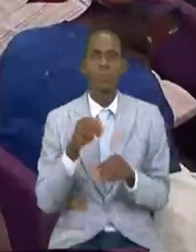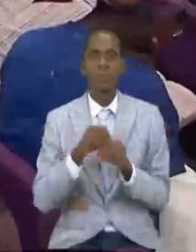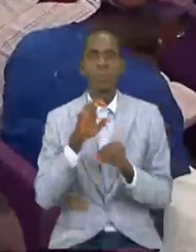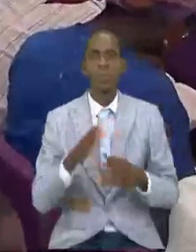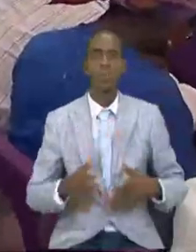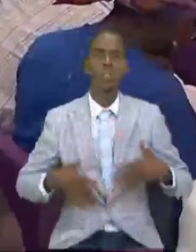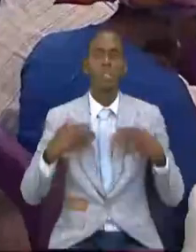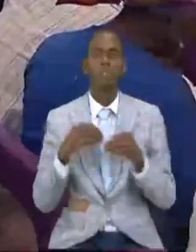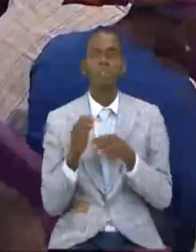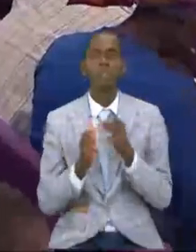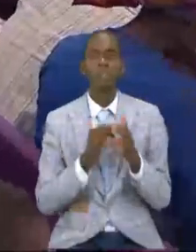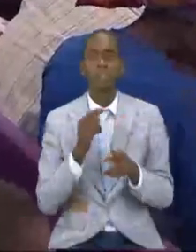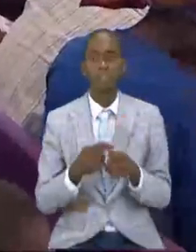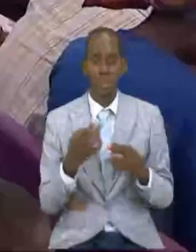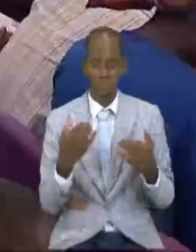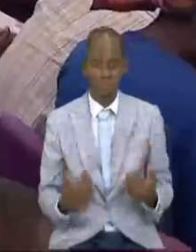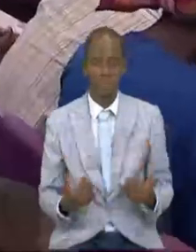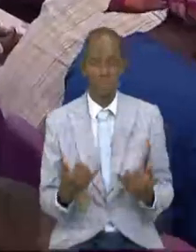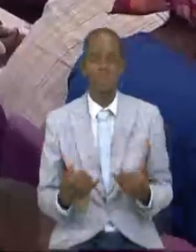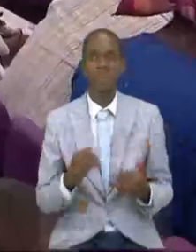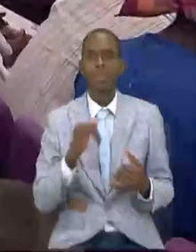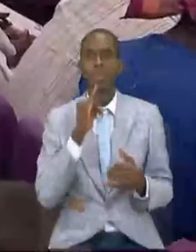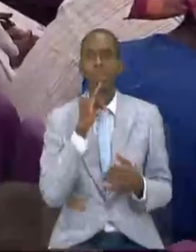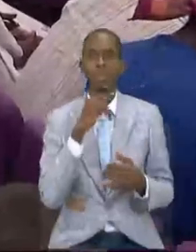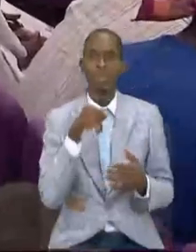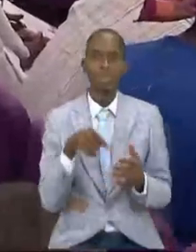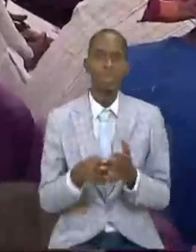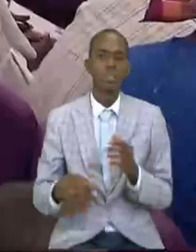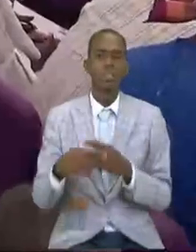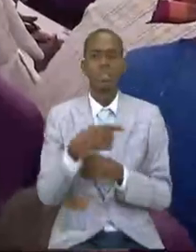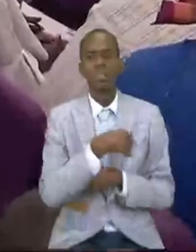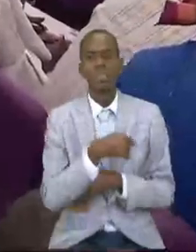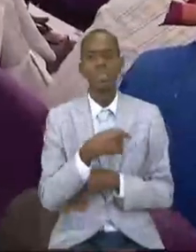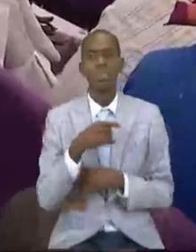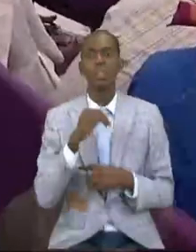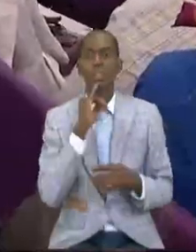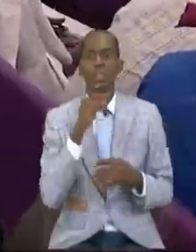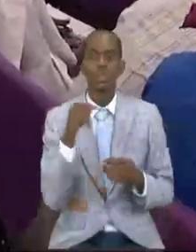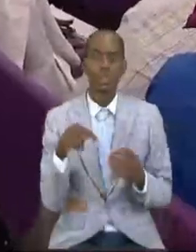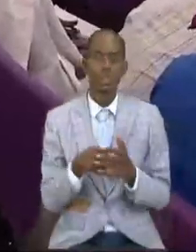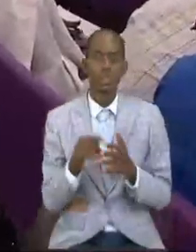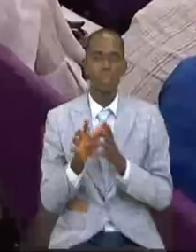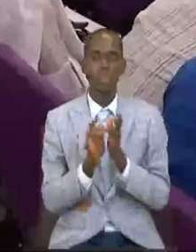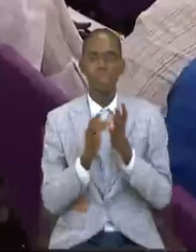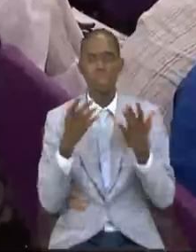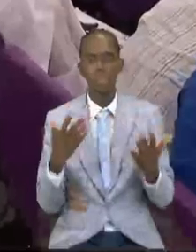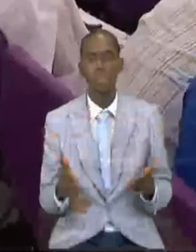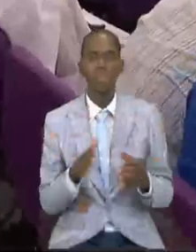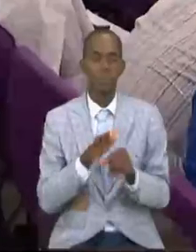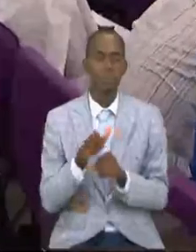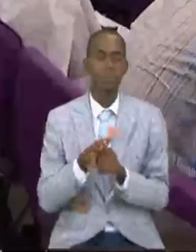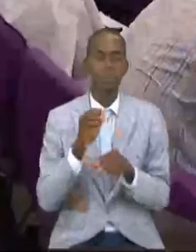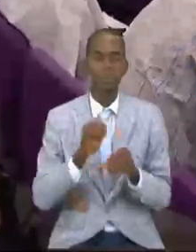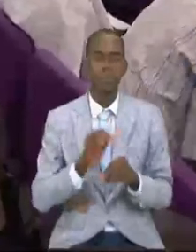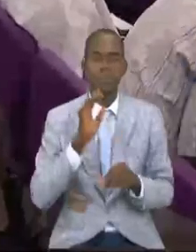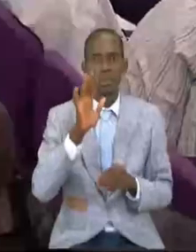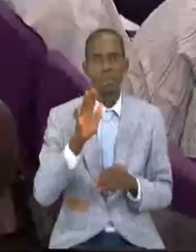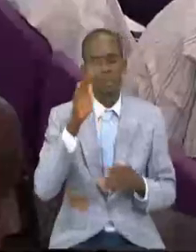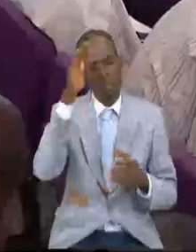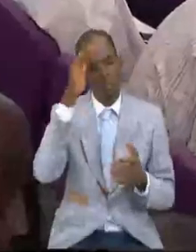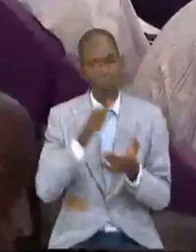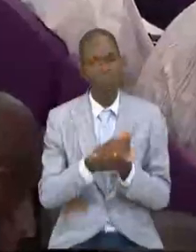que vous venez d'entendre est accomplie. Aujourd'hui, cette parole de l'Écriture que vous venez d'entendre